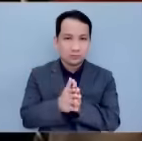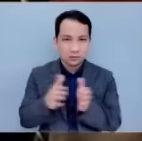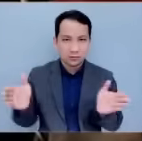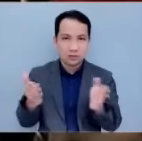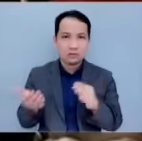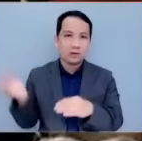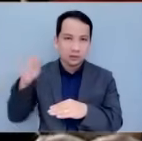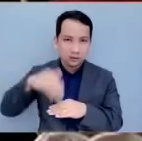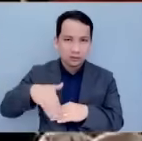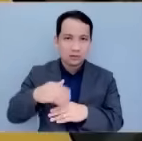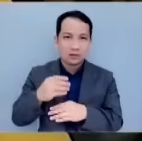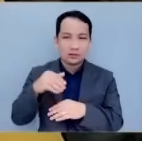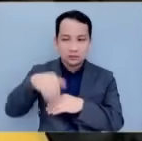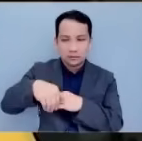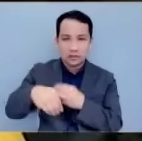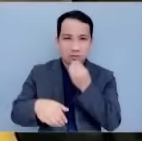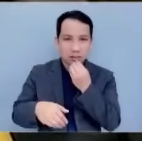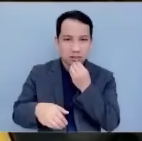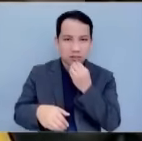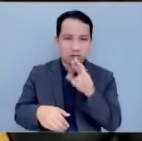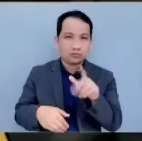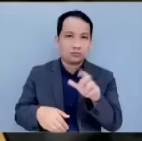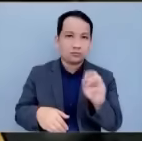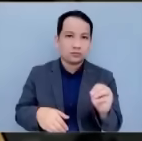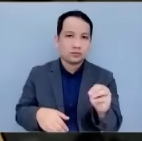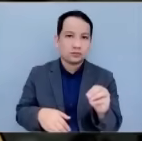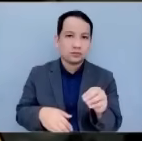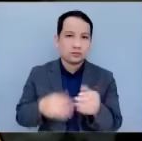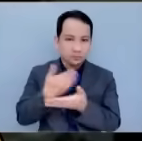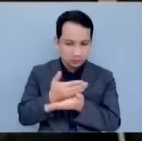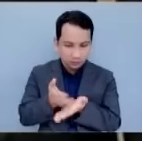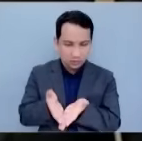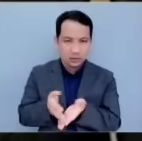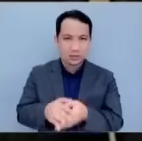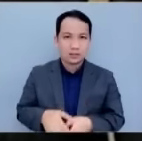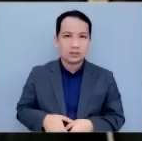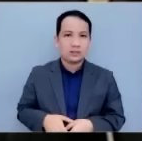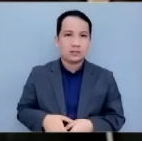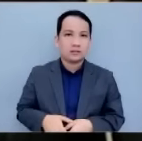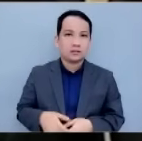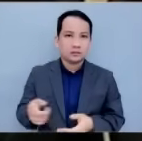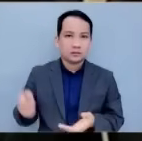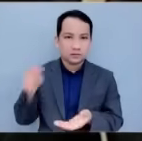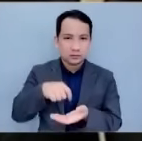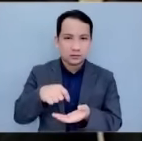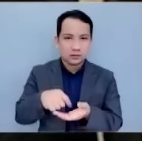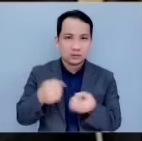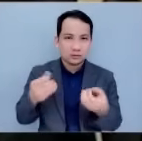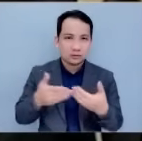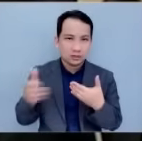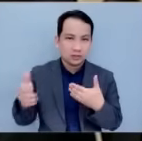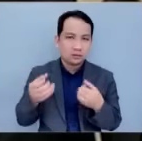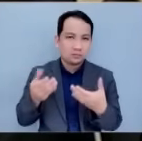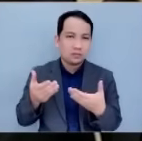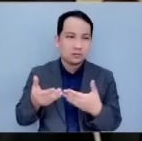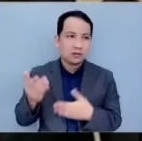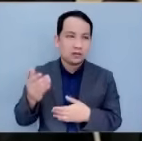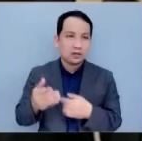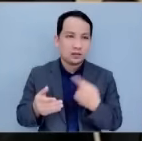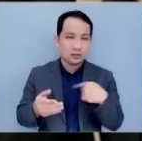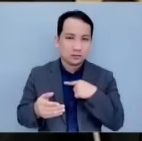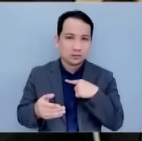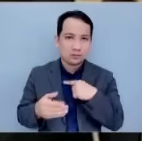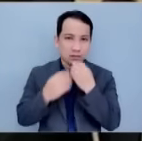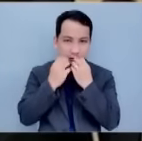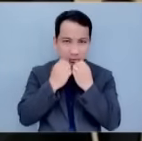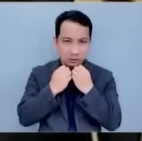ulam. Ganun. Para budget. Tinasabaw namin para mas marami. Yung natitipid namin yung